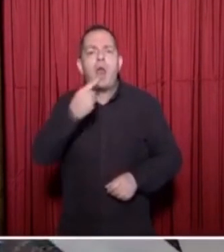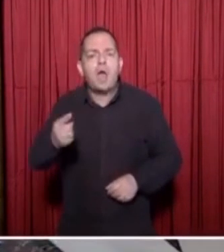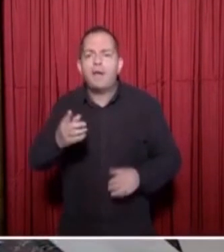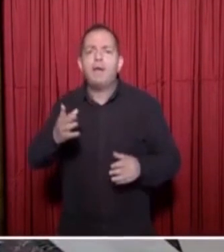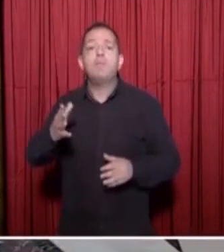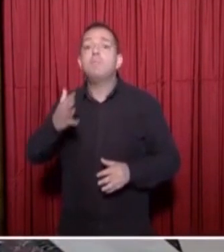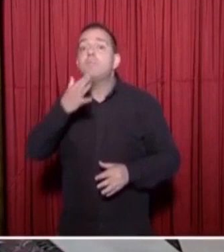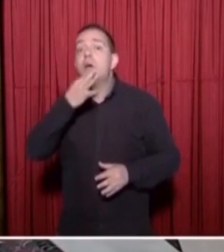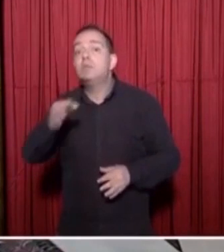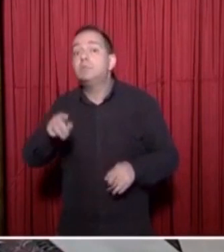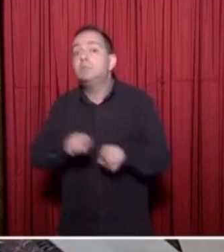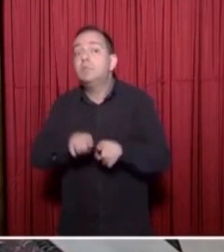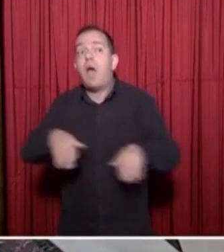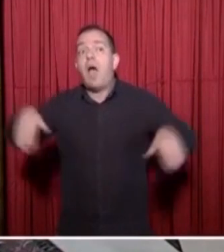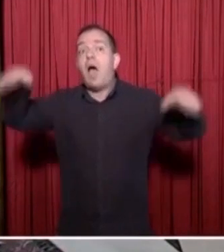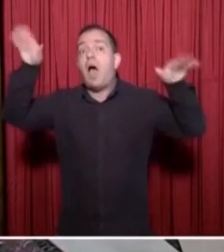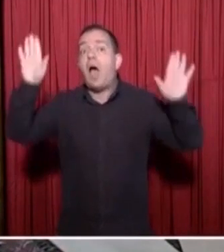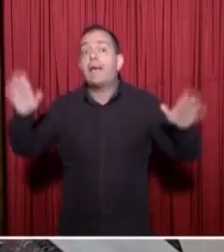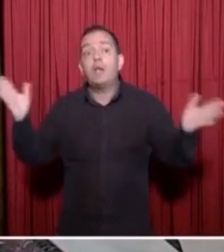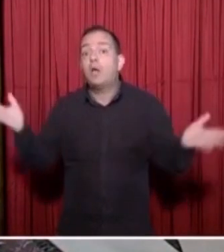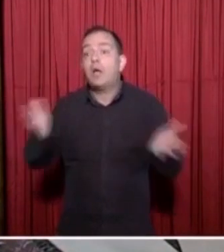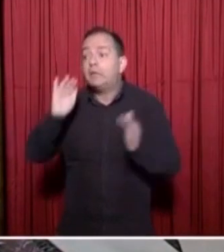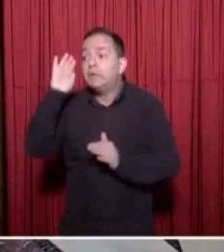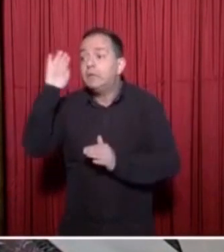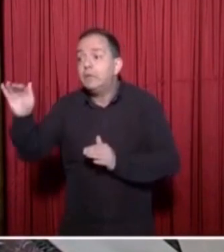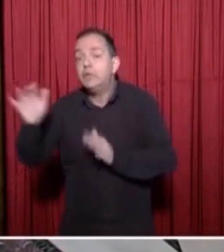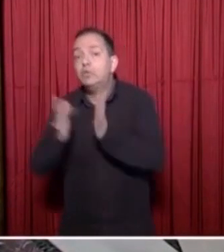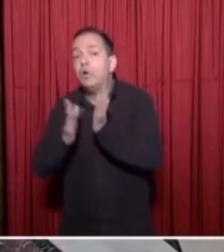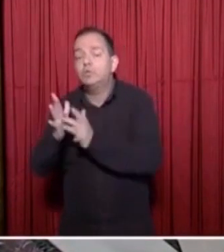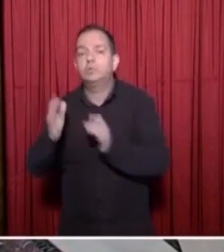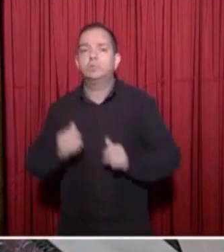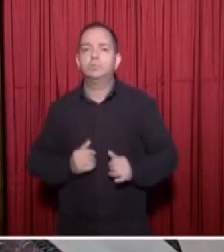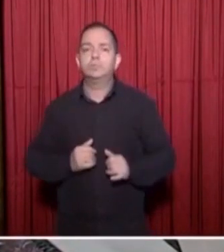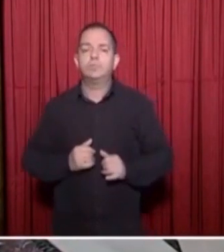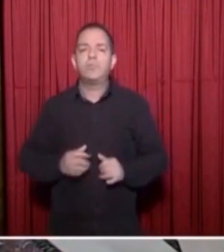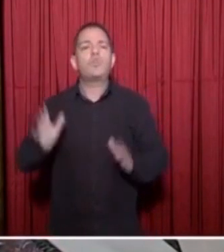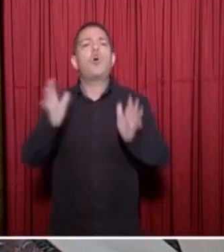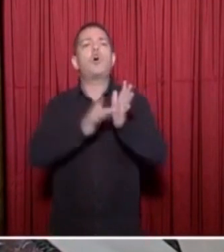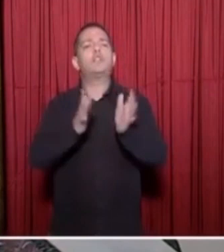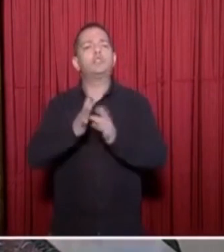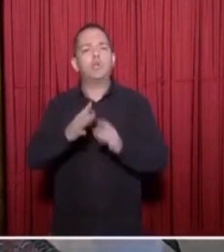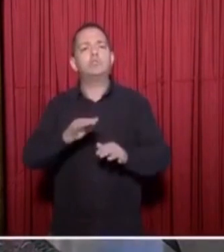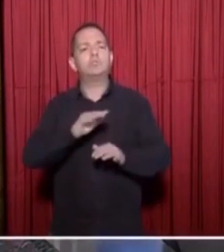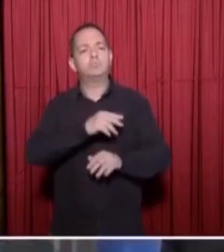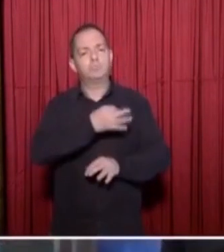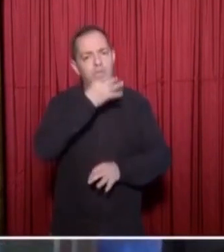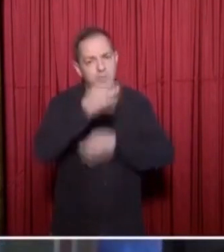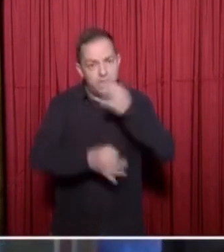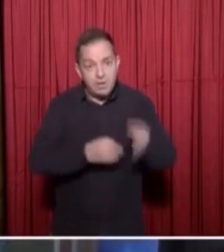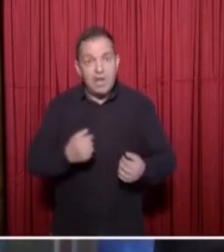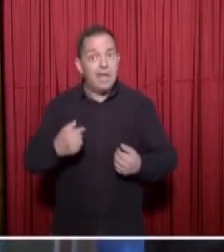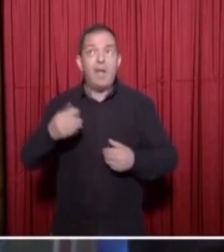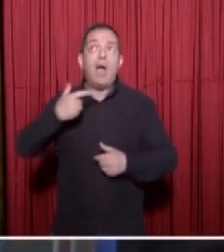έλεγον, άγγελος αυτό λελάλικεν. Απεκρίθη ο Ιησούς και είπε, ουδί